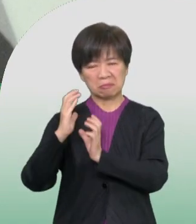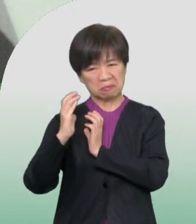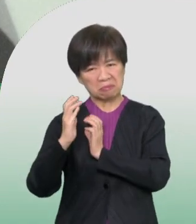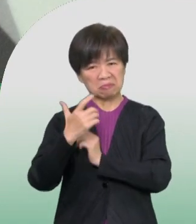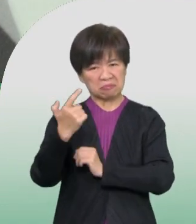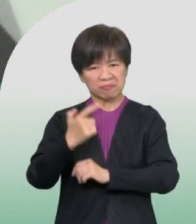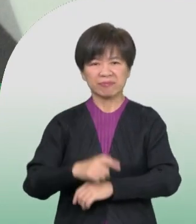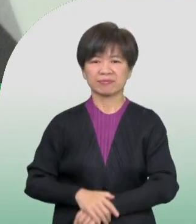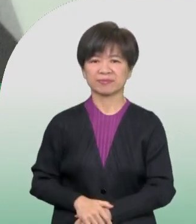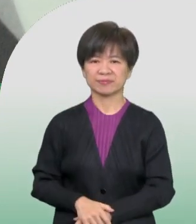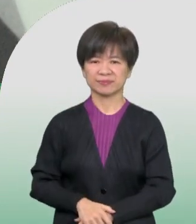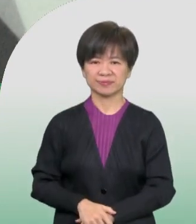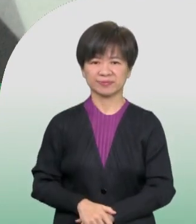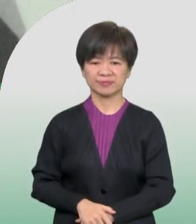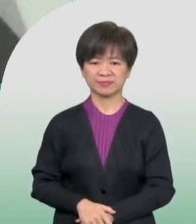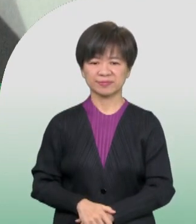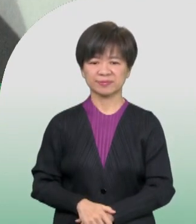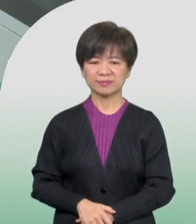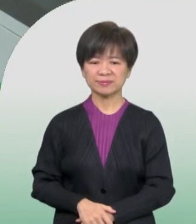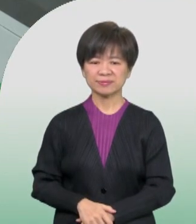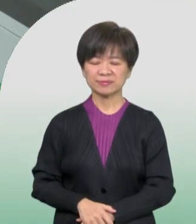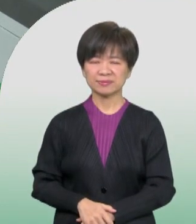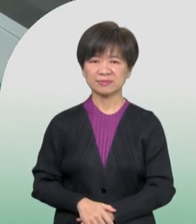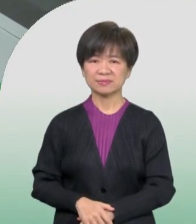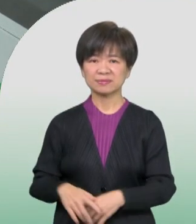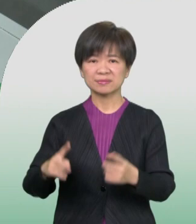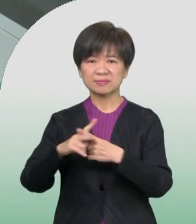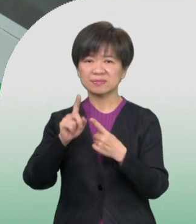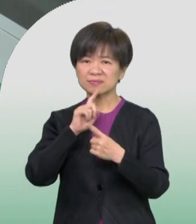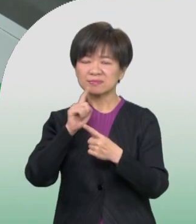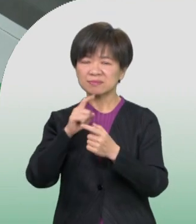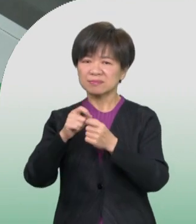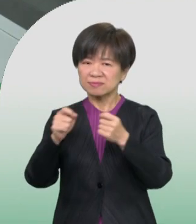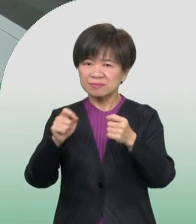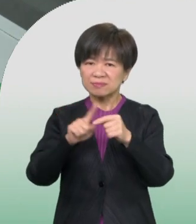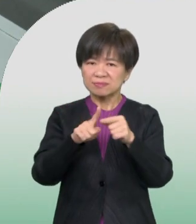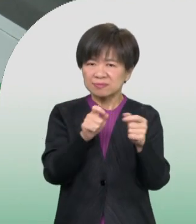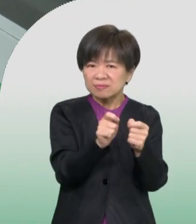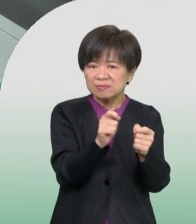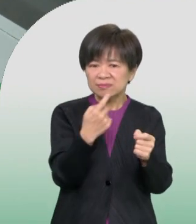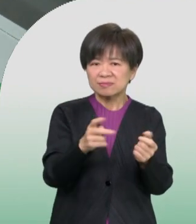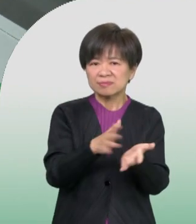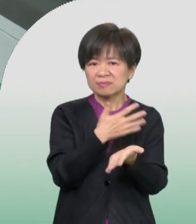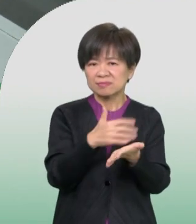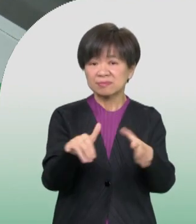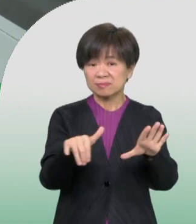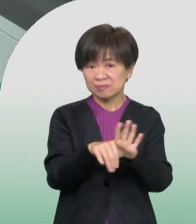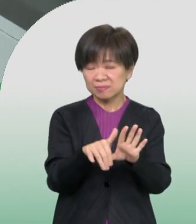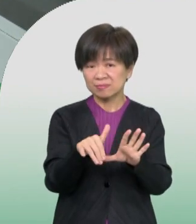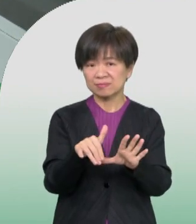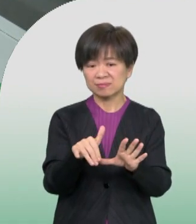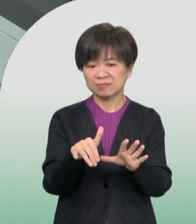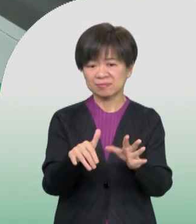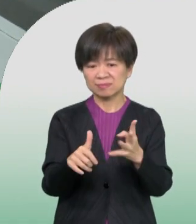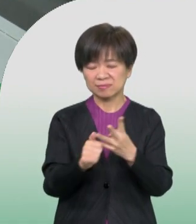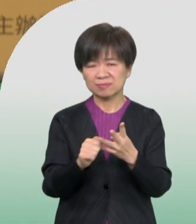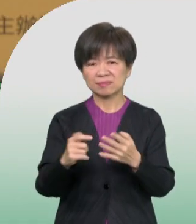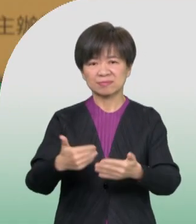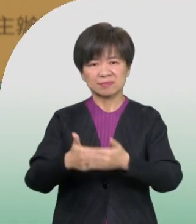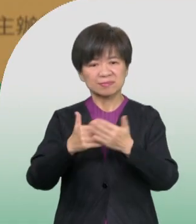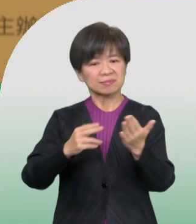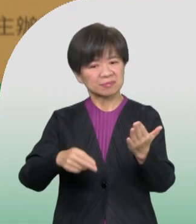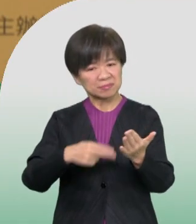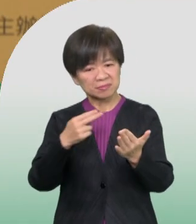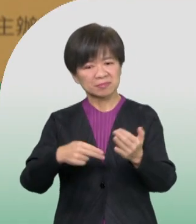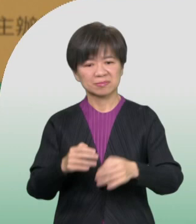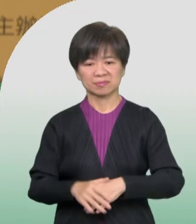挑战。 长篇小说、中短篇小说和散文，还有汉诗。我们大